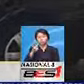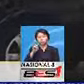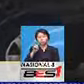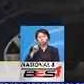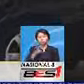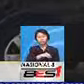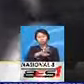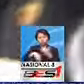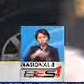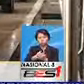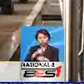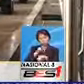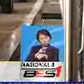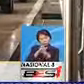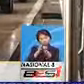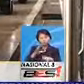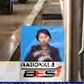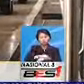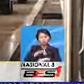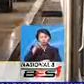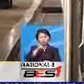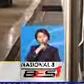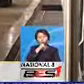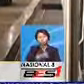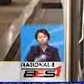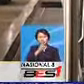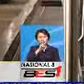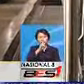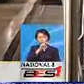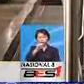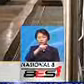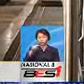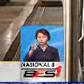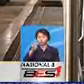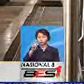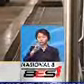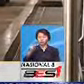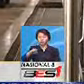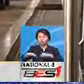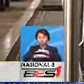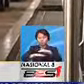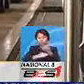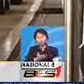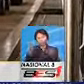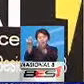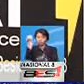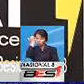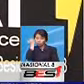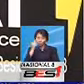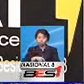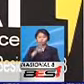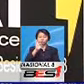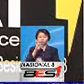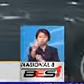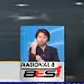RM720. Kesemua suspek yang ditahan semalam berusia dalam lingkungan 20-an hingga 60-an dibawa ke mahkamah pada pukul